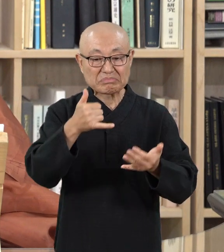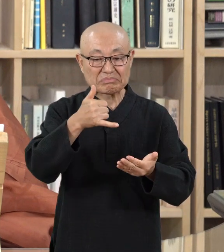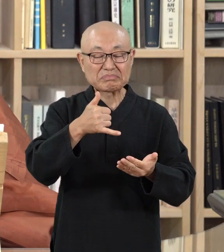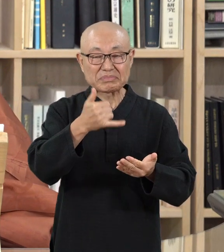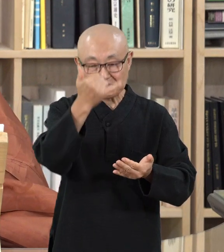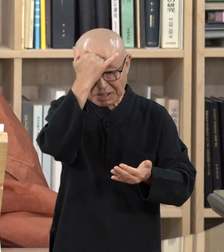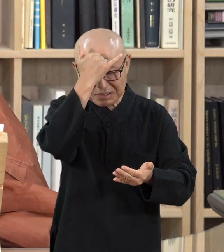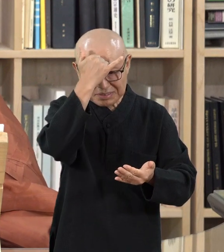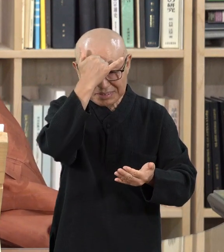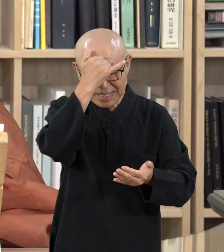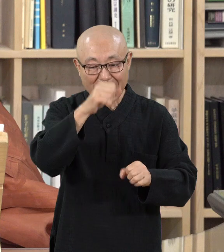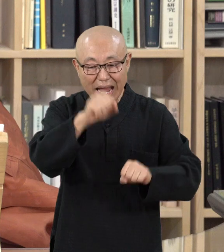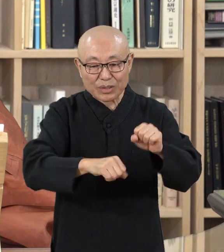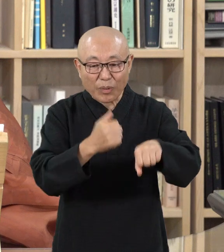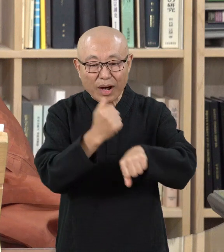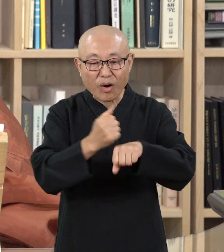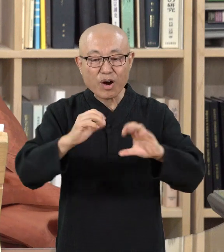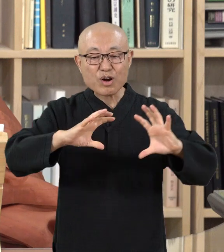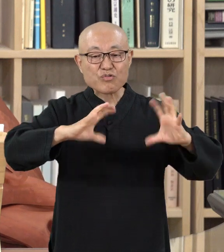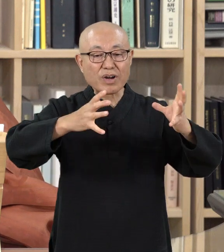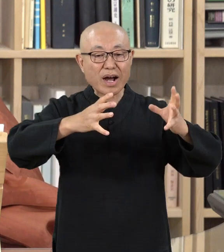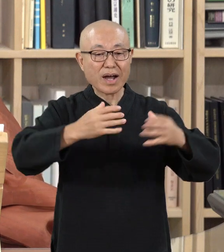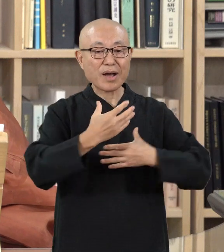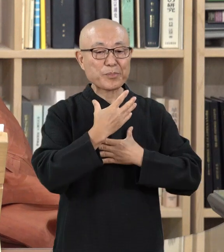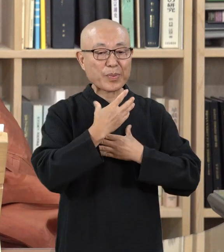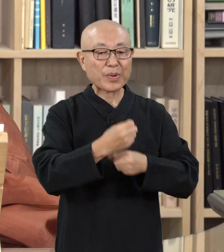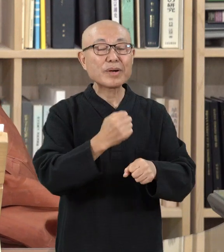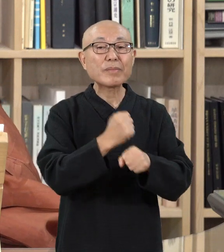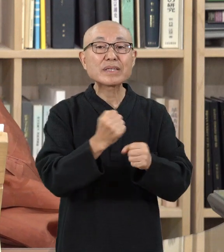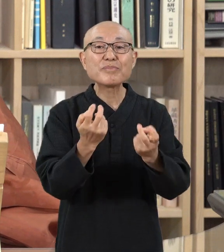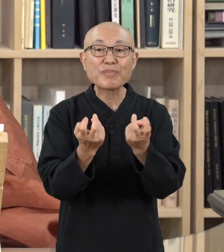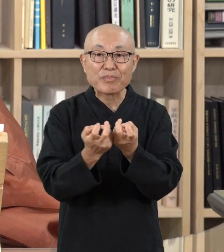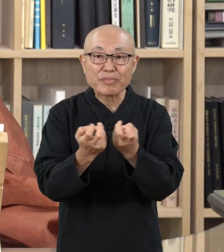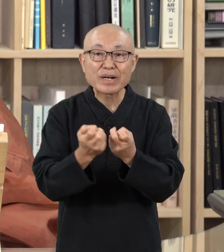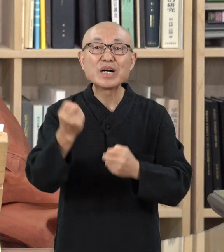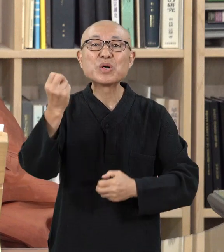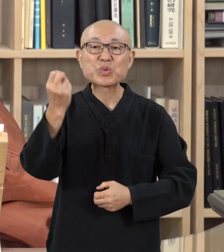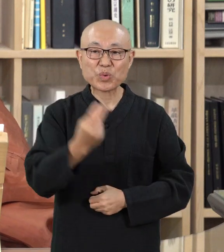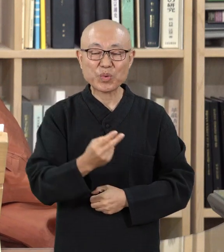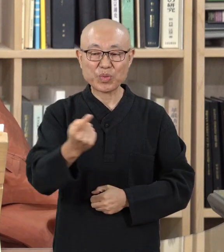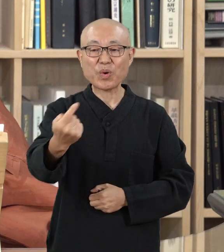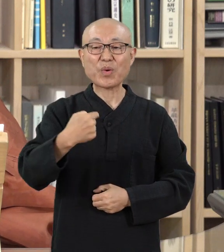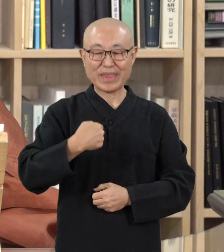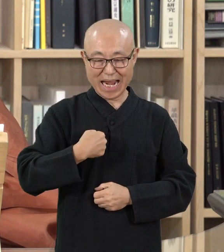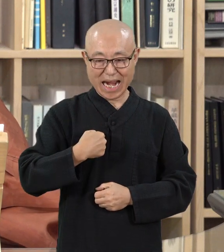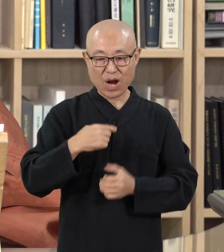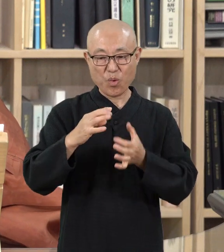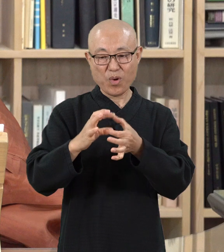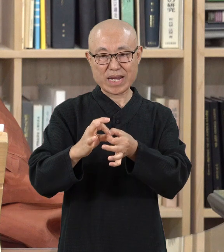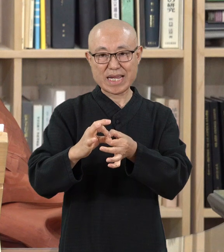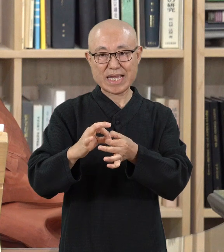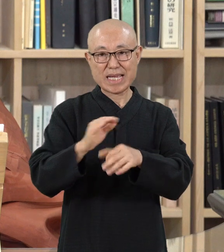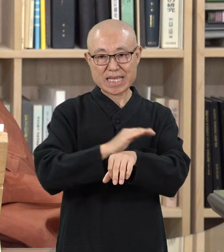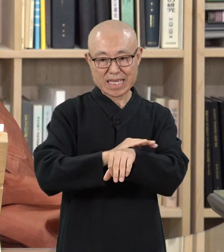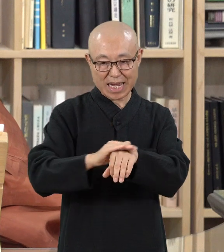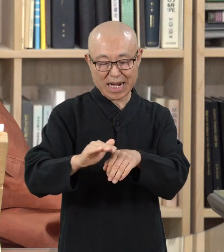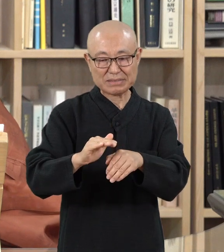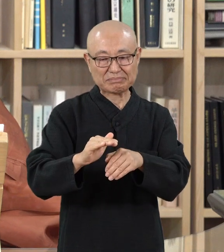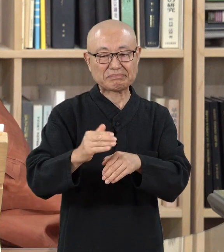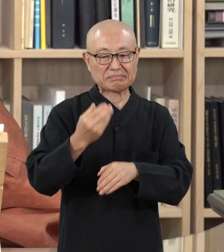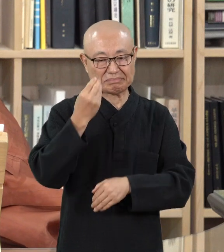수도 있는 것이고, 국가를 평안하게 할 수도 있는 것이고, 그리고 또 너와 나의 인간관계를 잘 구성할